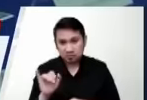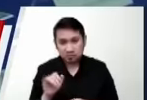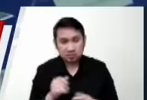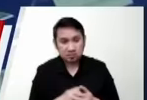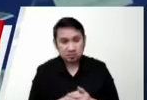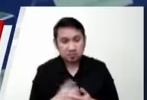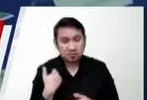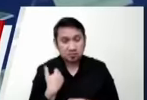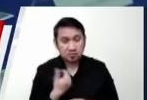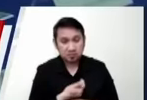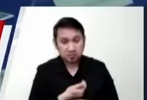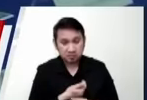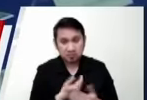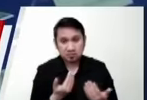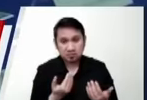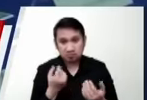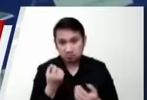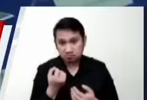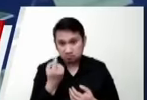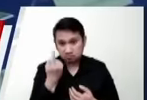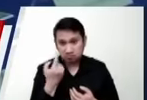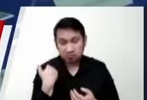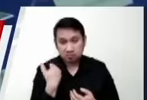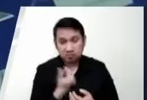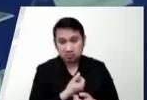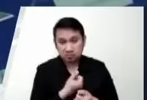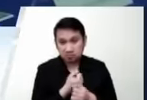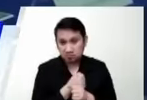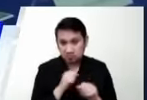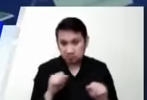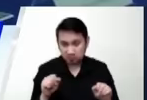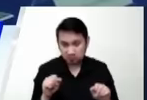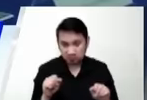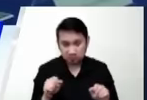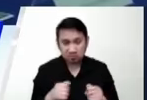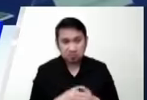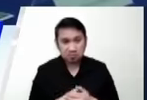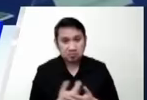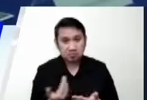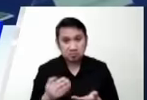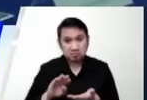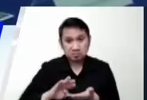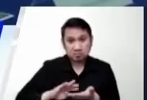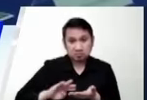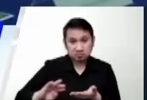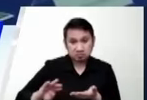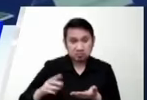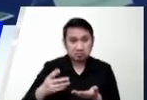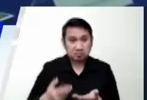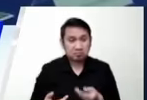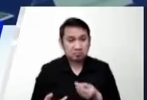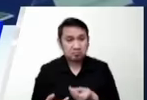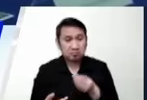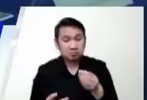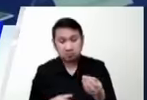security concerns. Once yan ay ma-exclude, itinuturn over po yan natin sa airline operator